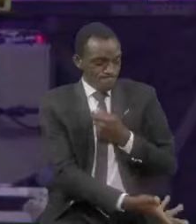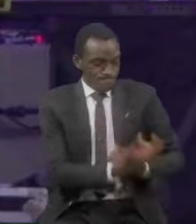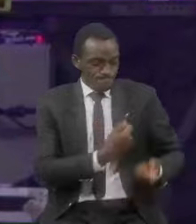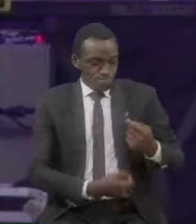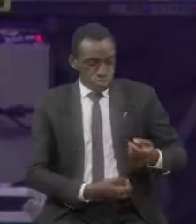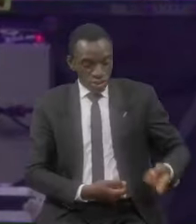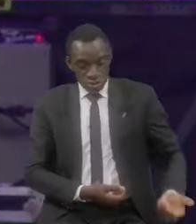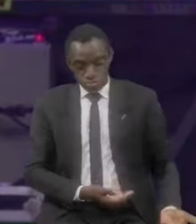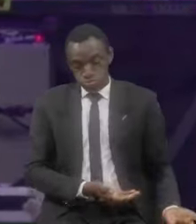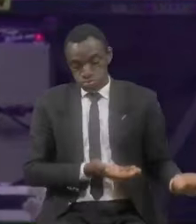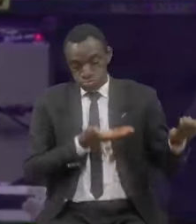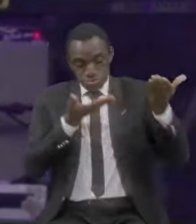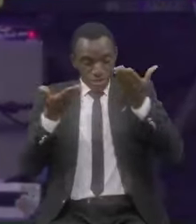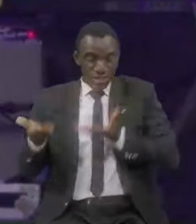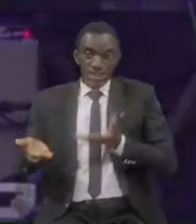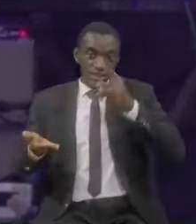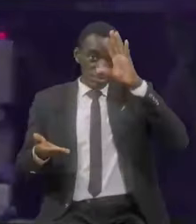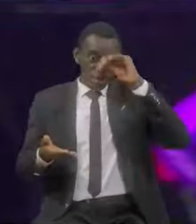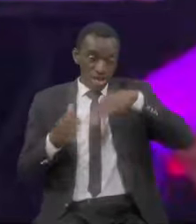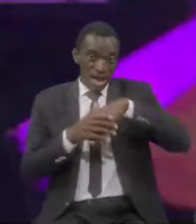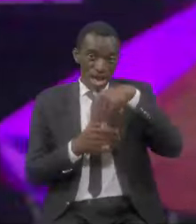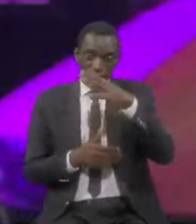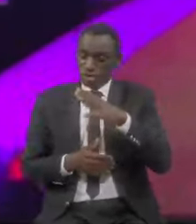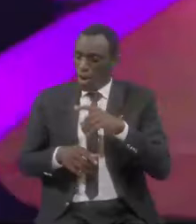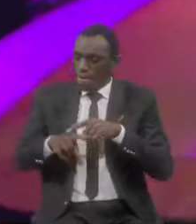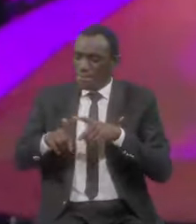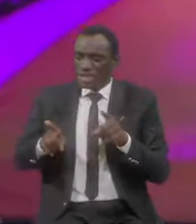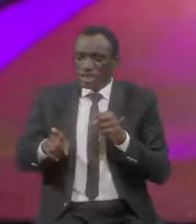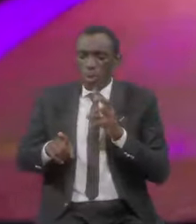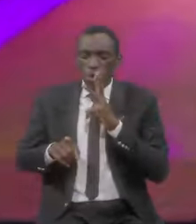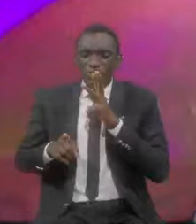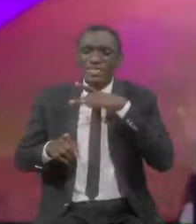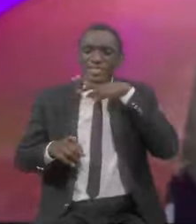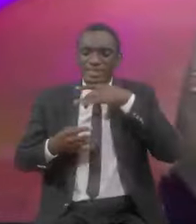et tu ne fais pas sortir de l'eau sale de lui, il va toujours mourir.